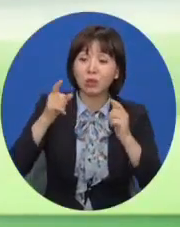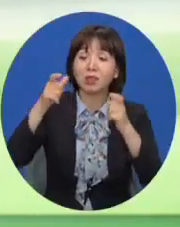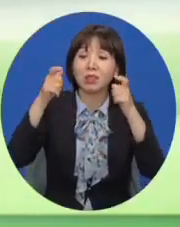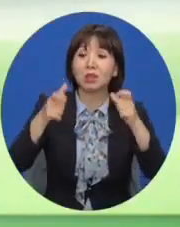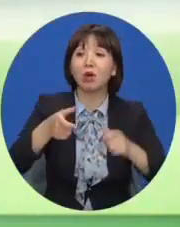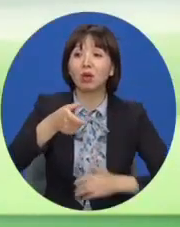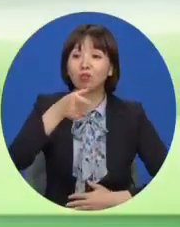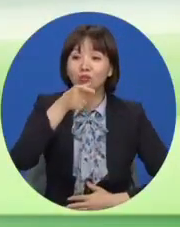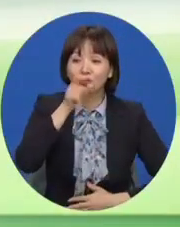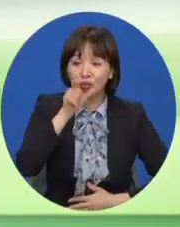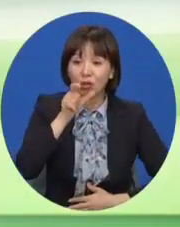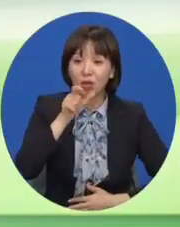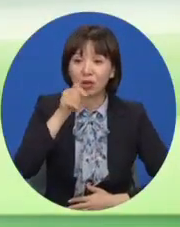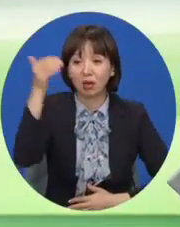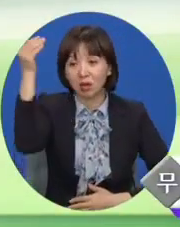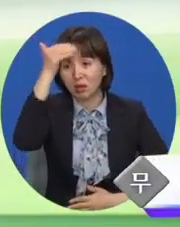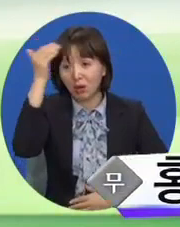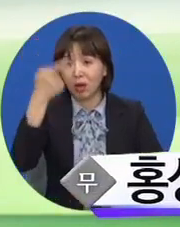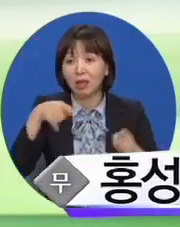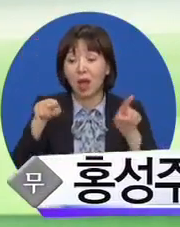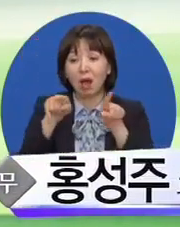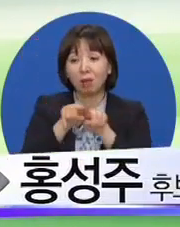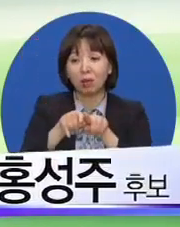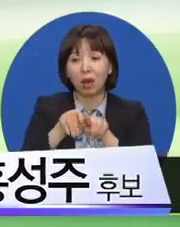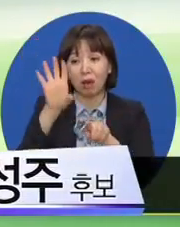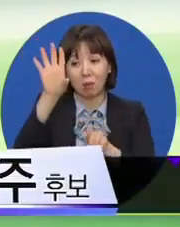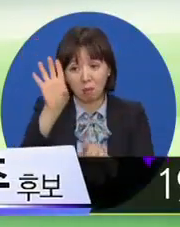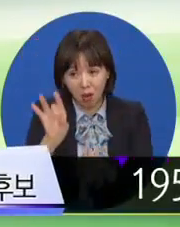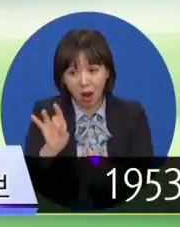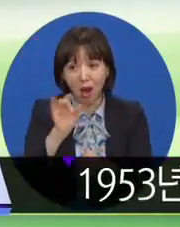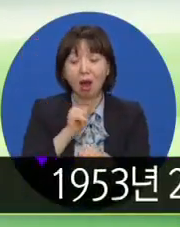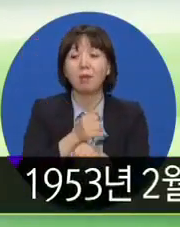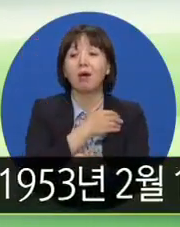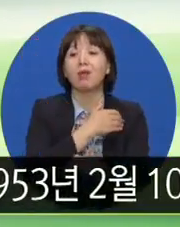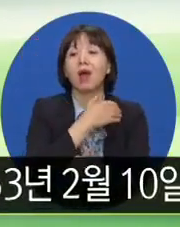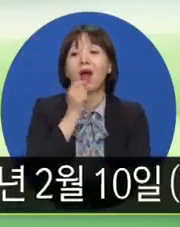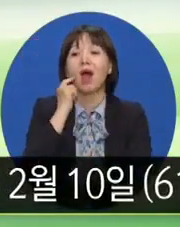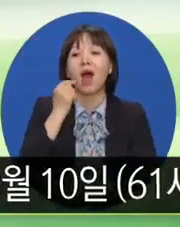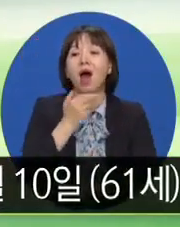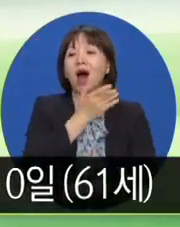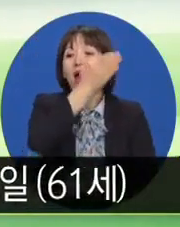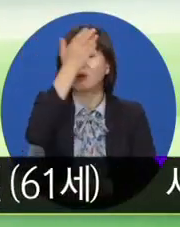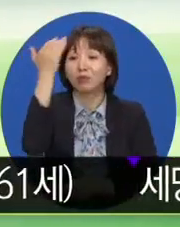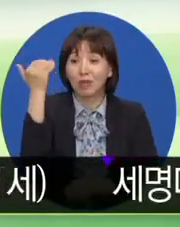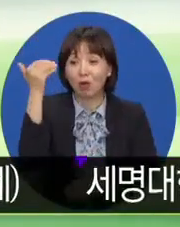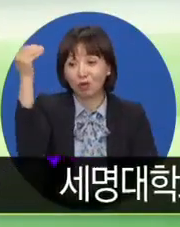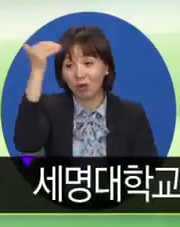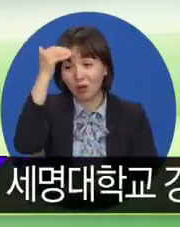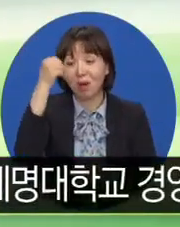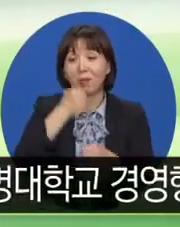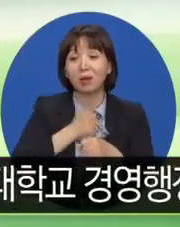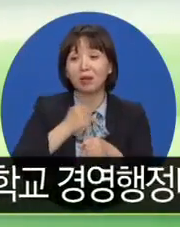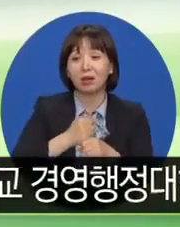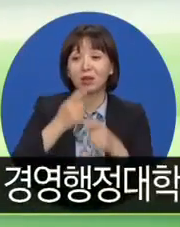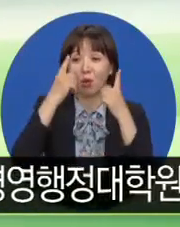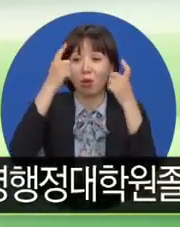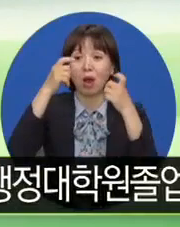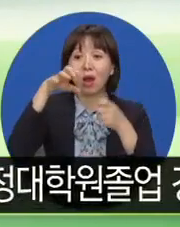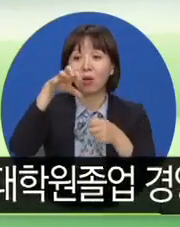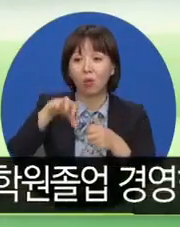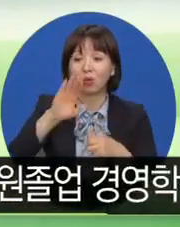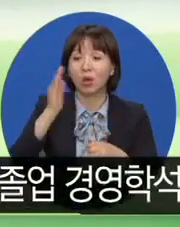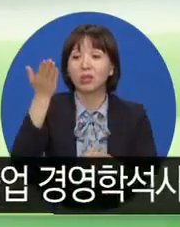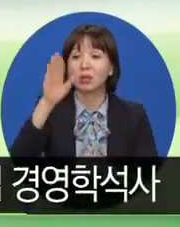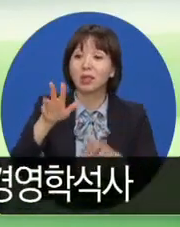물, 경관 함께 어우러졌다면 충분히 어떤 아름다운 그런 그 경관을 조성해서 관광 마인드가 되지만